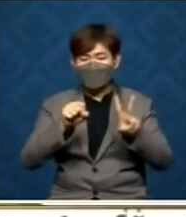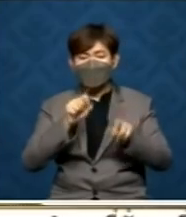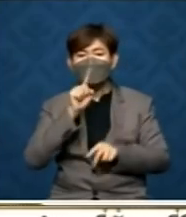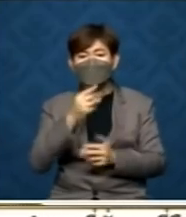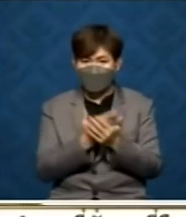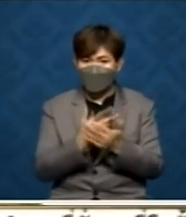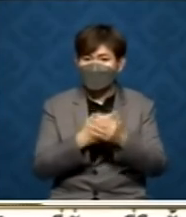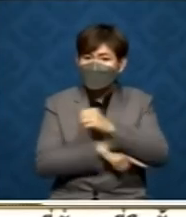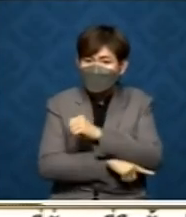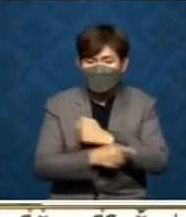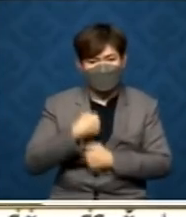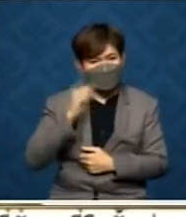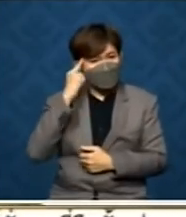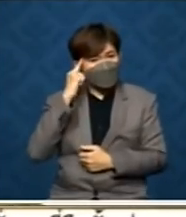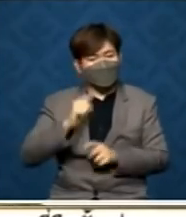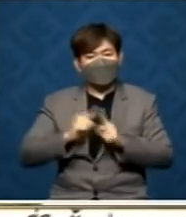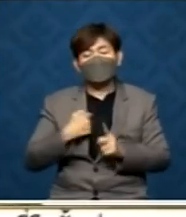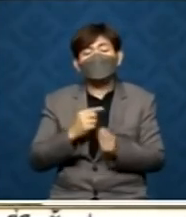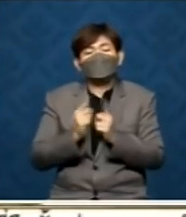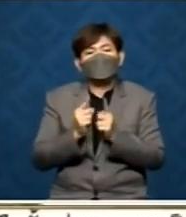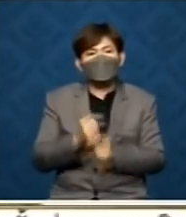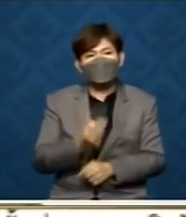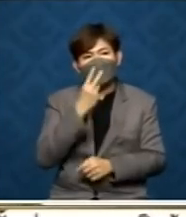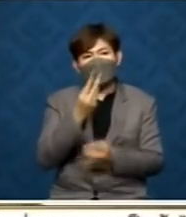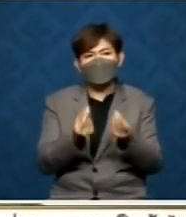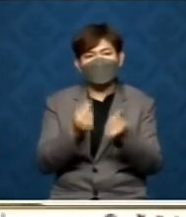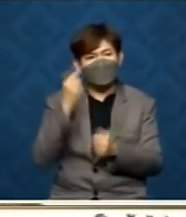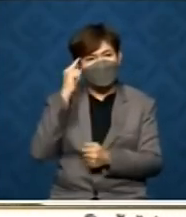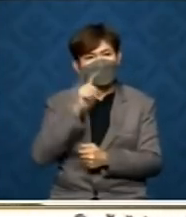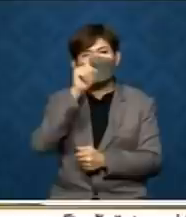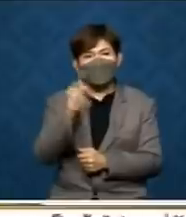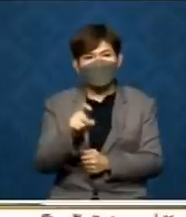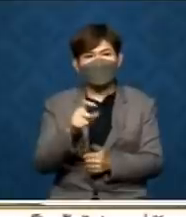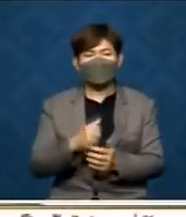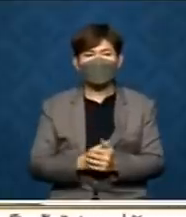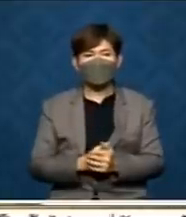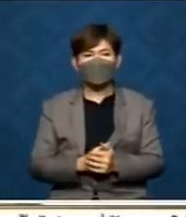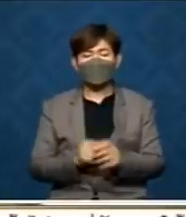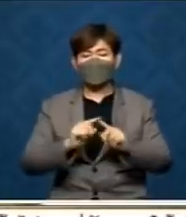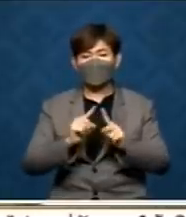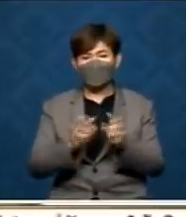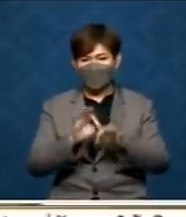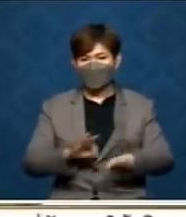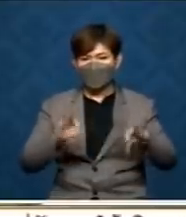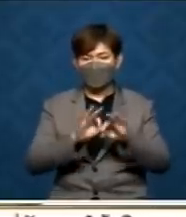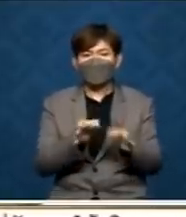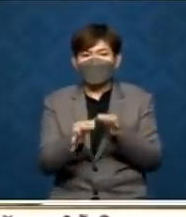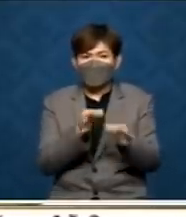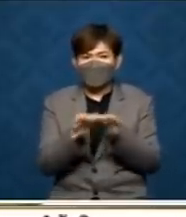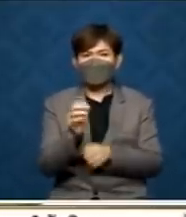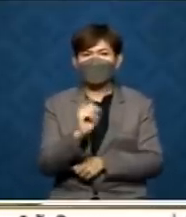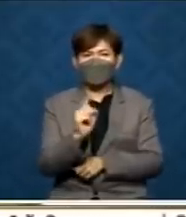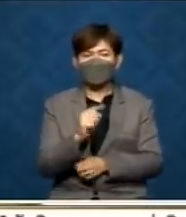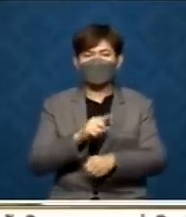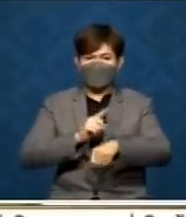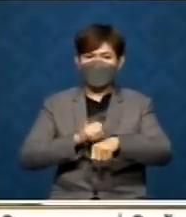ไม่รู้แต่ว่าไปว่ากันดูตัวเลขแล้วมันชวนให้คิดแต่ที่สำคัญที่ต้องอธิบายกันมากที่สุดวัน